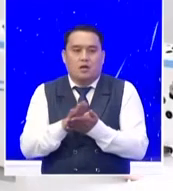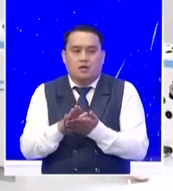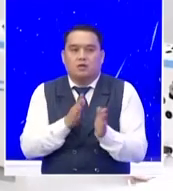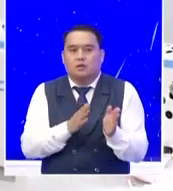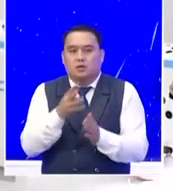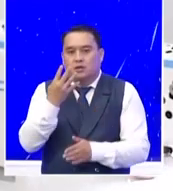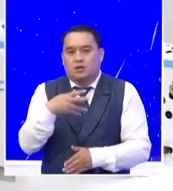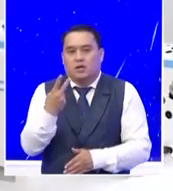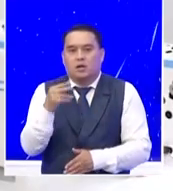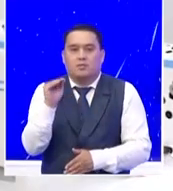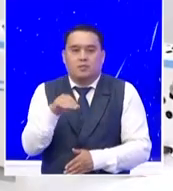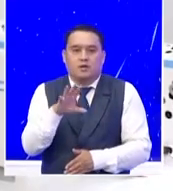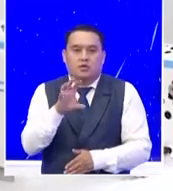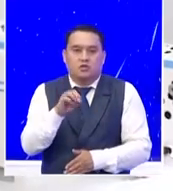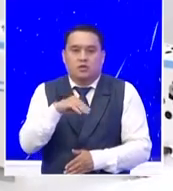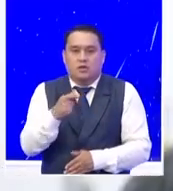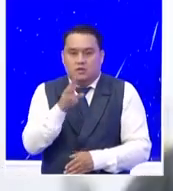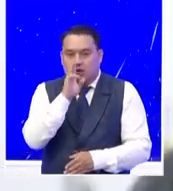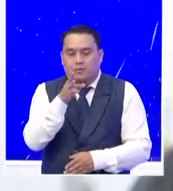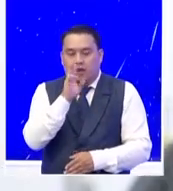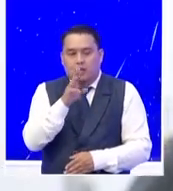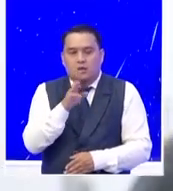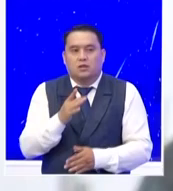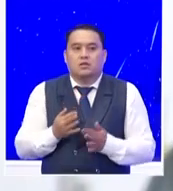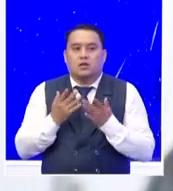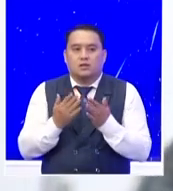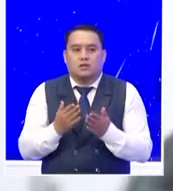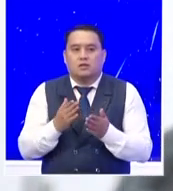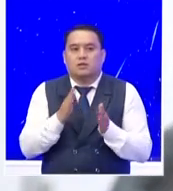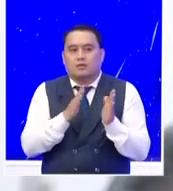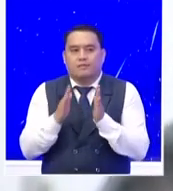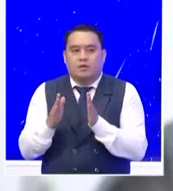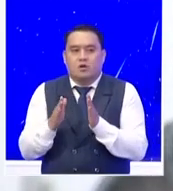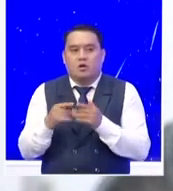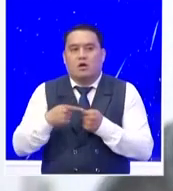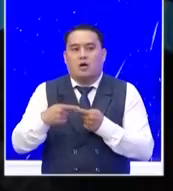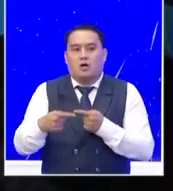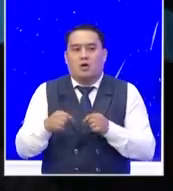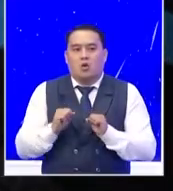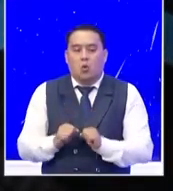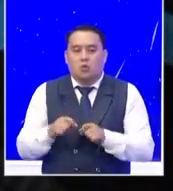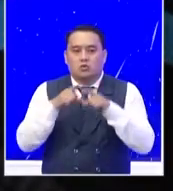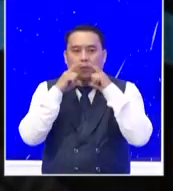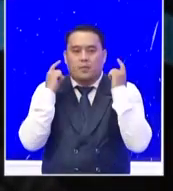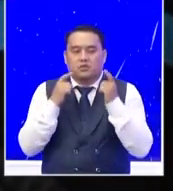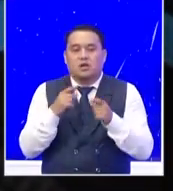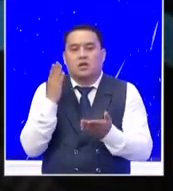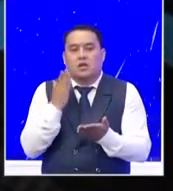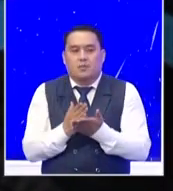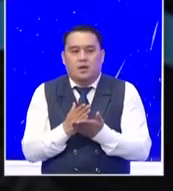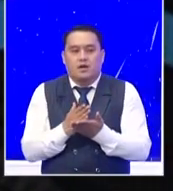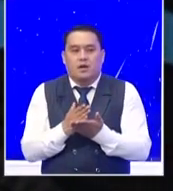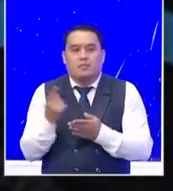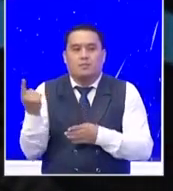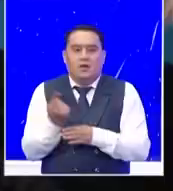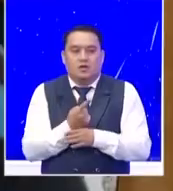жалақы 42500 теңге. Мұнан бөлек санитарлық талаптар да сақталған. Арақашықтық пен қорғаныс киімдері бар. Цехта алғашқы